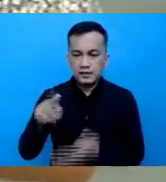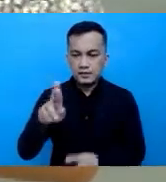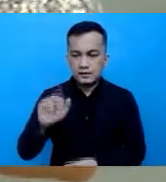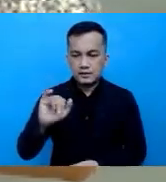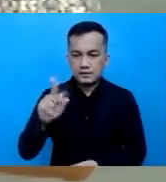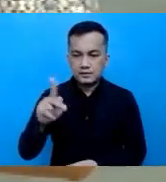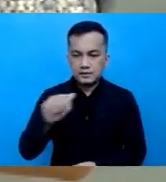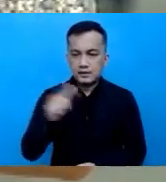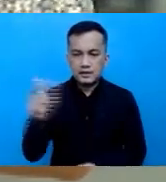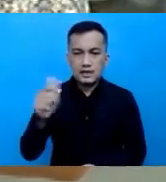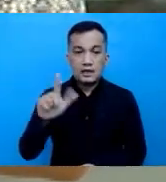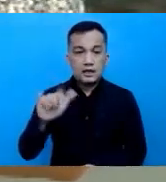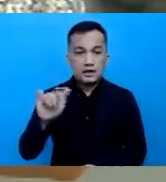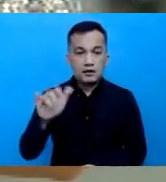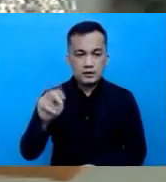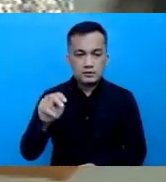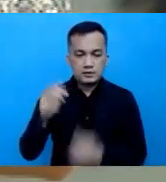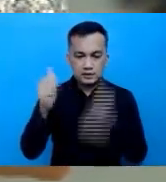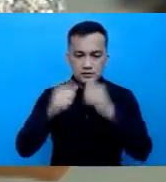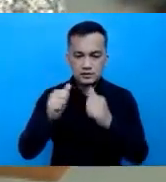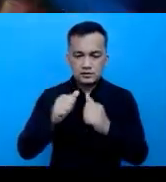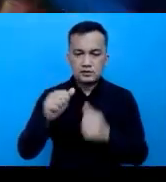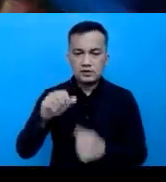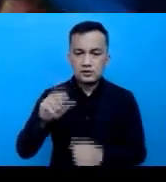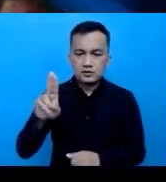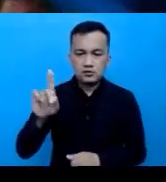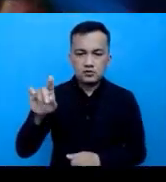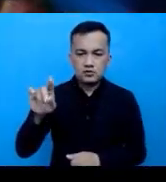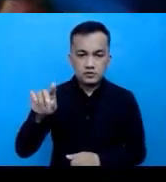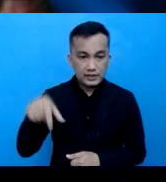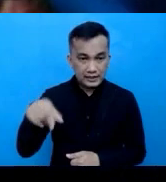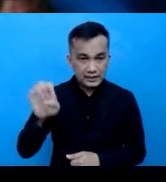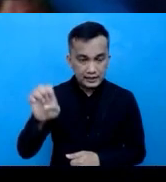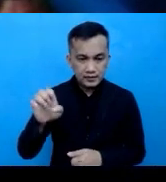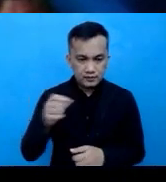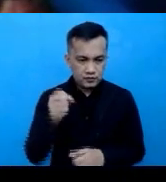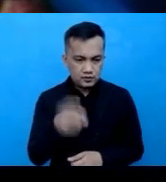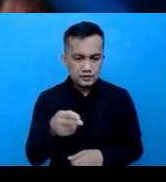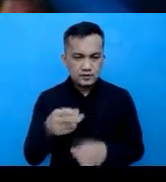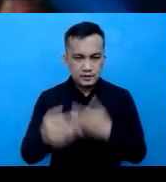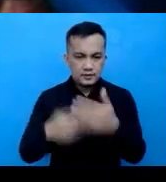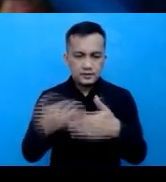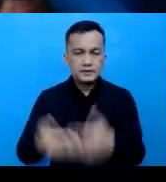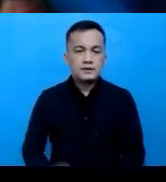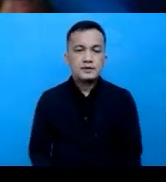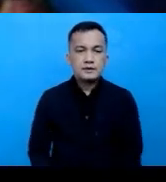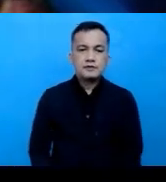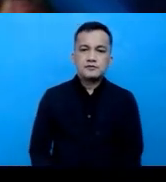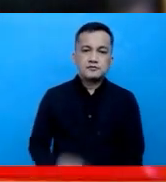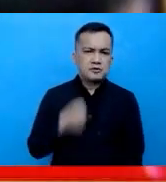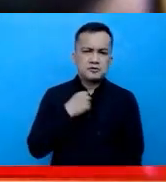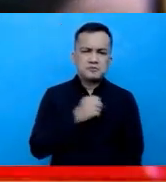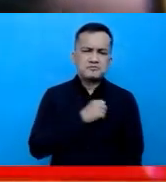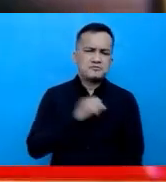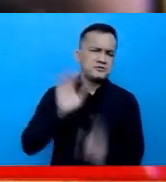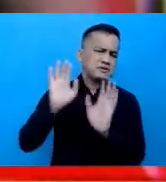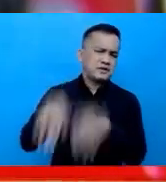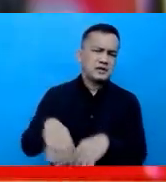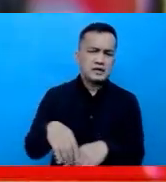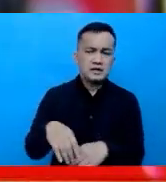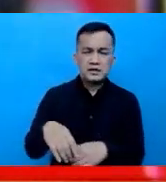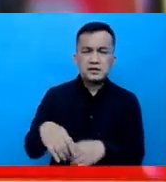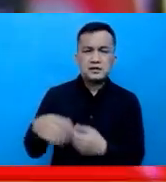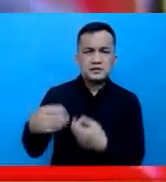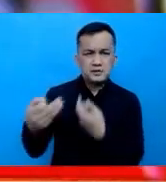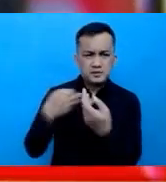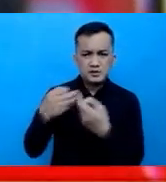ni Secretary Duque at agad daw niyang ipapaasikaso. Tinabla rin ng mga senador ang pahayag ni Duque kahapon sa Kamara na winawarak ng